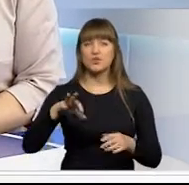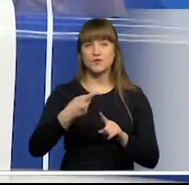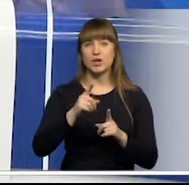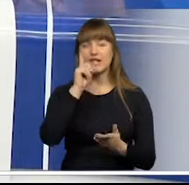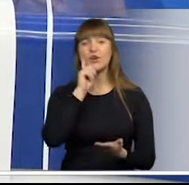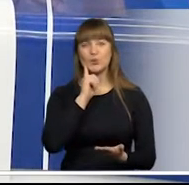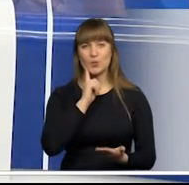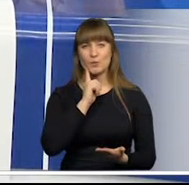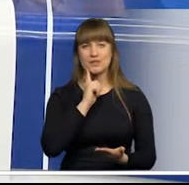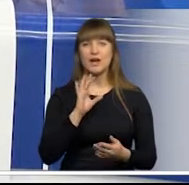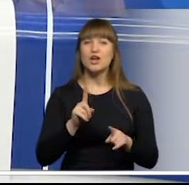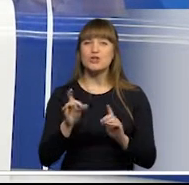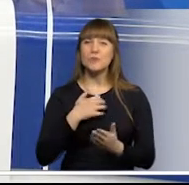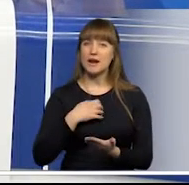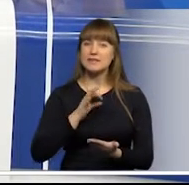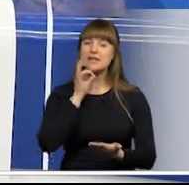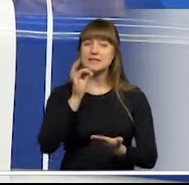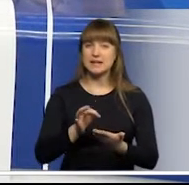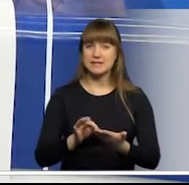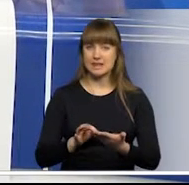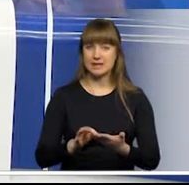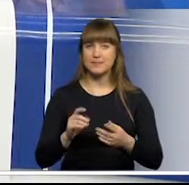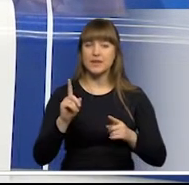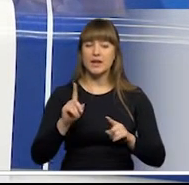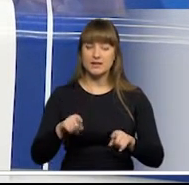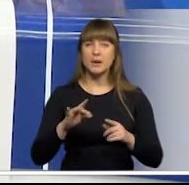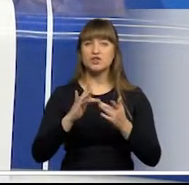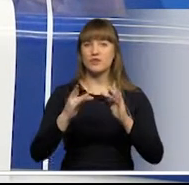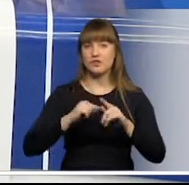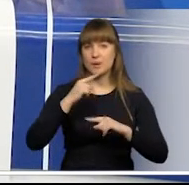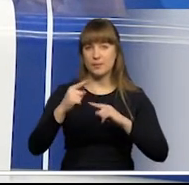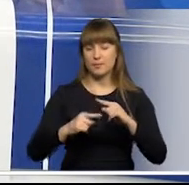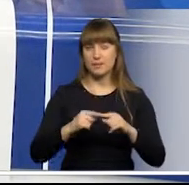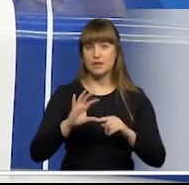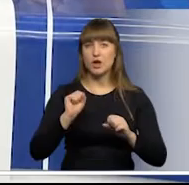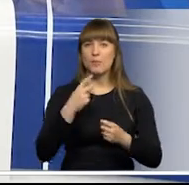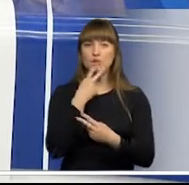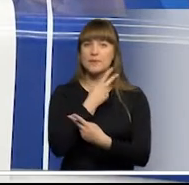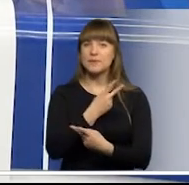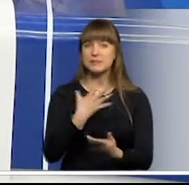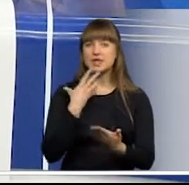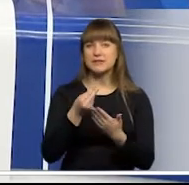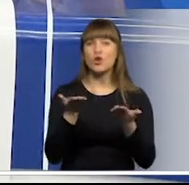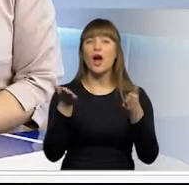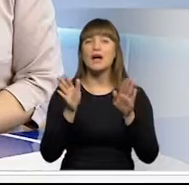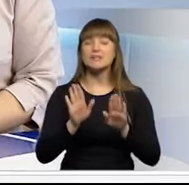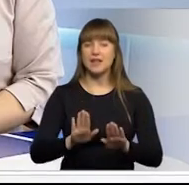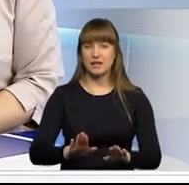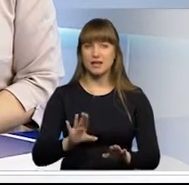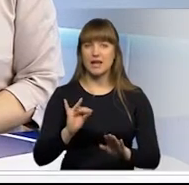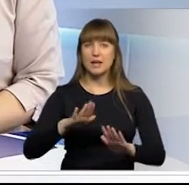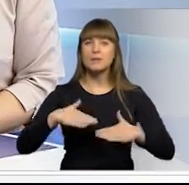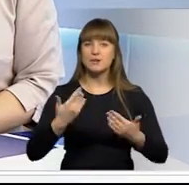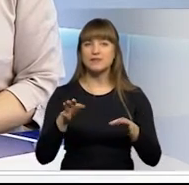кабинете гражданина мама может посмотреть свой остаток. Ей предоставлена такая возможность. Ведь